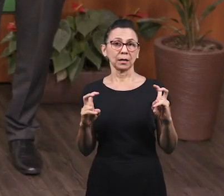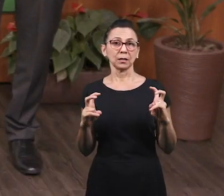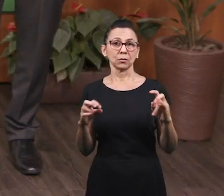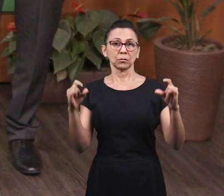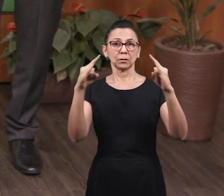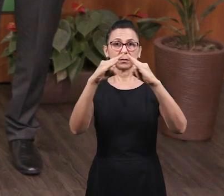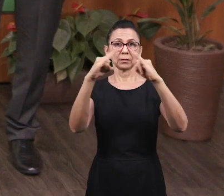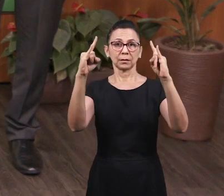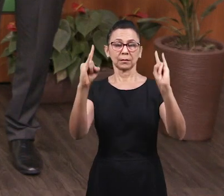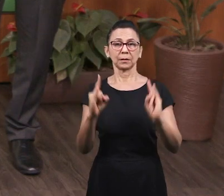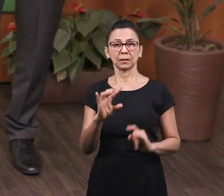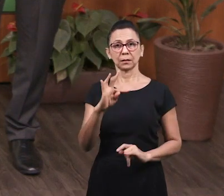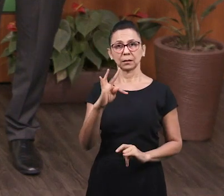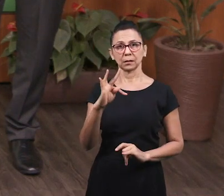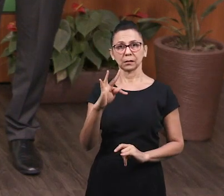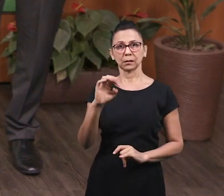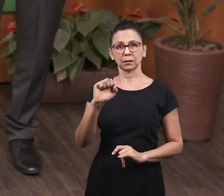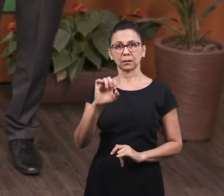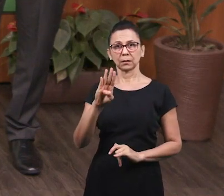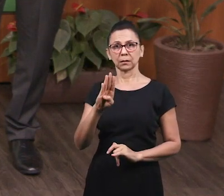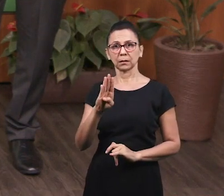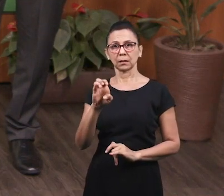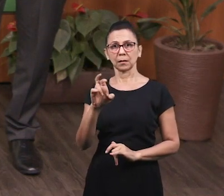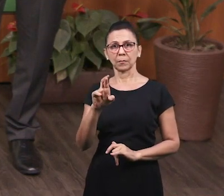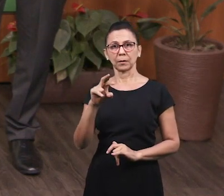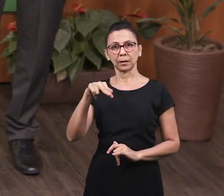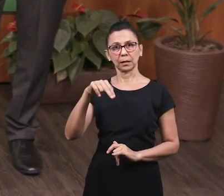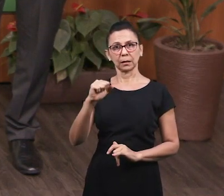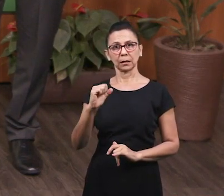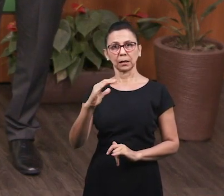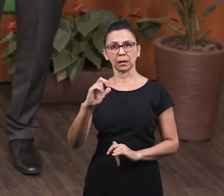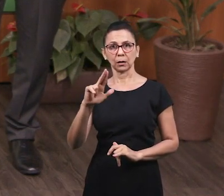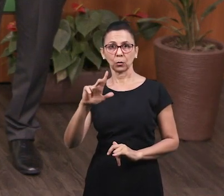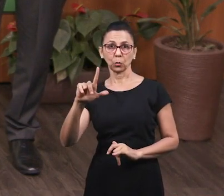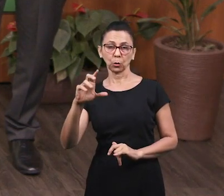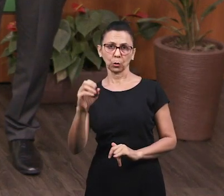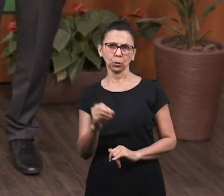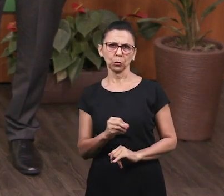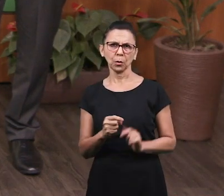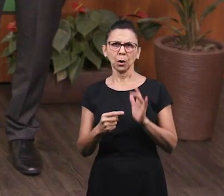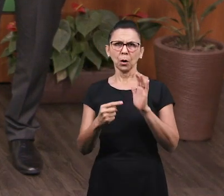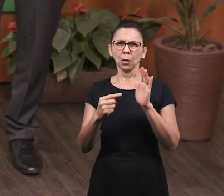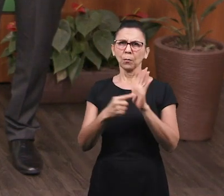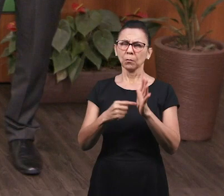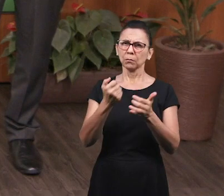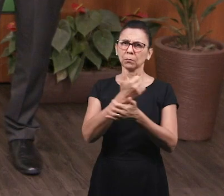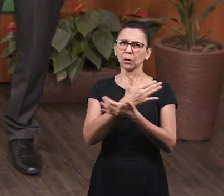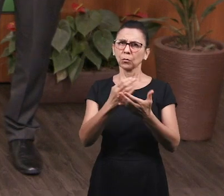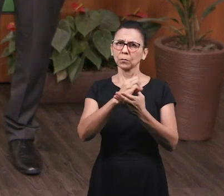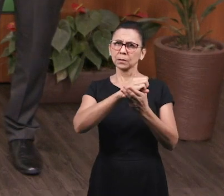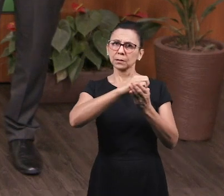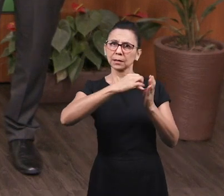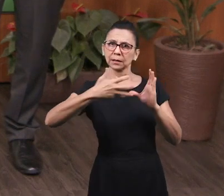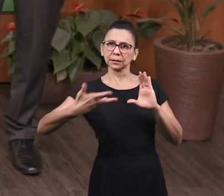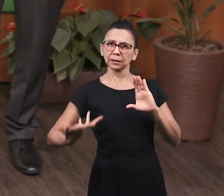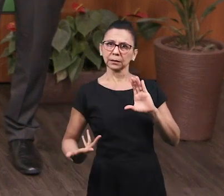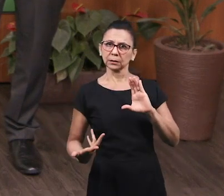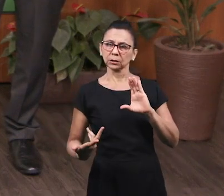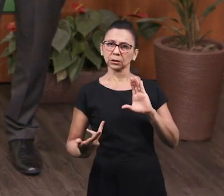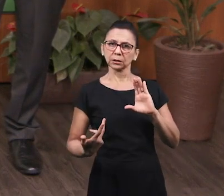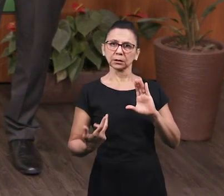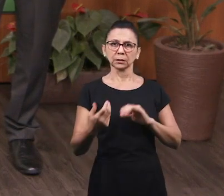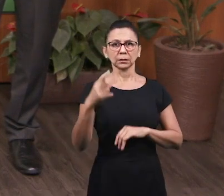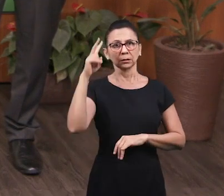au sujet sur le tabernacle, en mettant en évidence quelques-unes de ses caractéristiques historiques